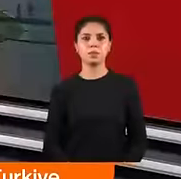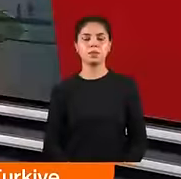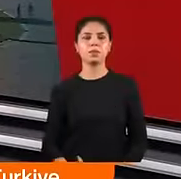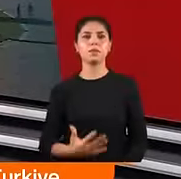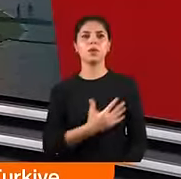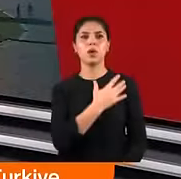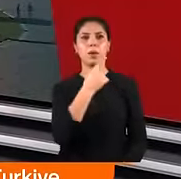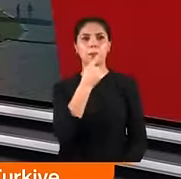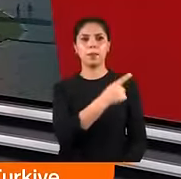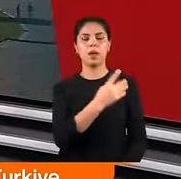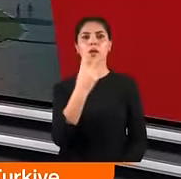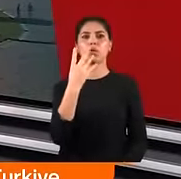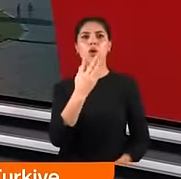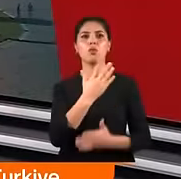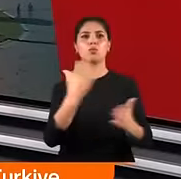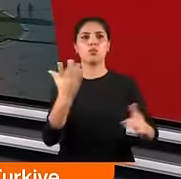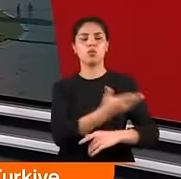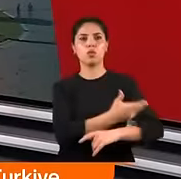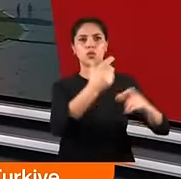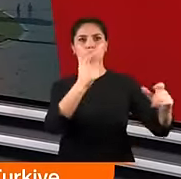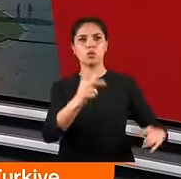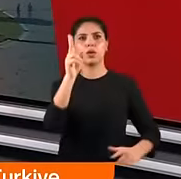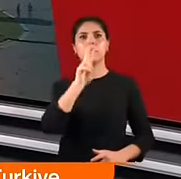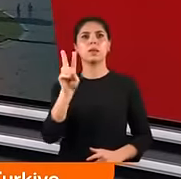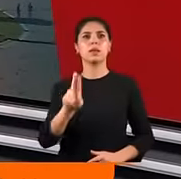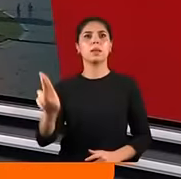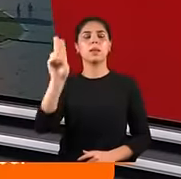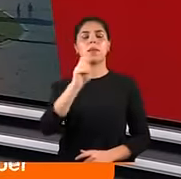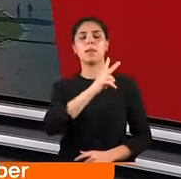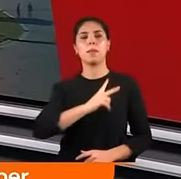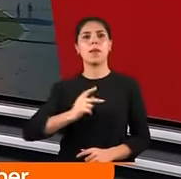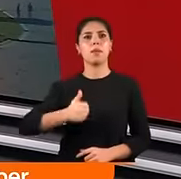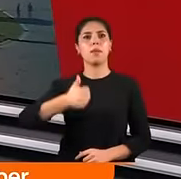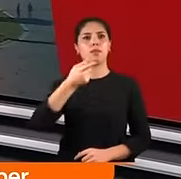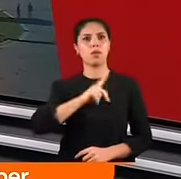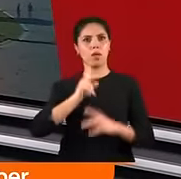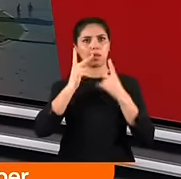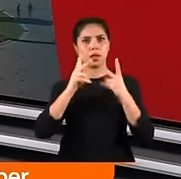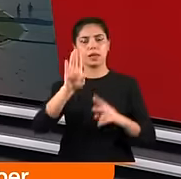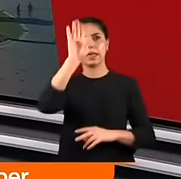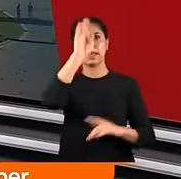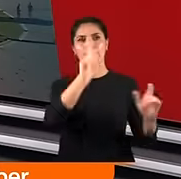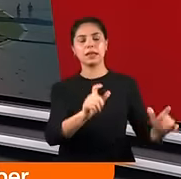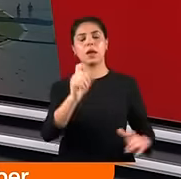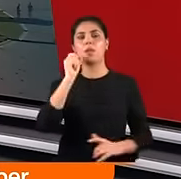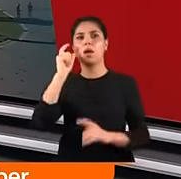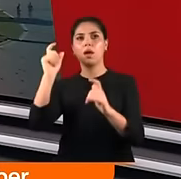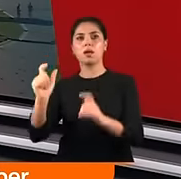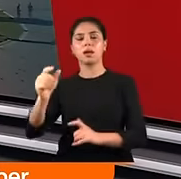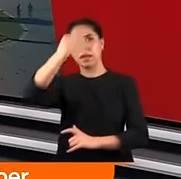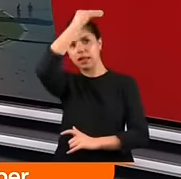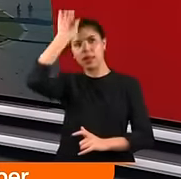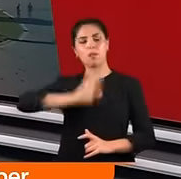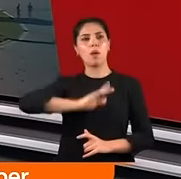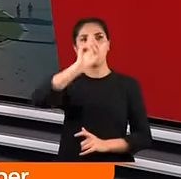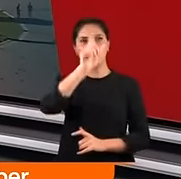Bismillah. Cumhuriyet Halk Partisi 4'ü büyükşehir olmak üzere 227 belediye başkan adayını açıkladı. İstanbul ve Ankara'da Ekrem İmamoğlu ve Mansur Yavaş'ta